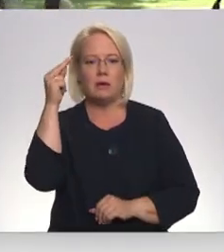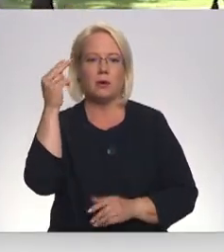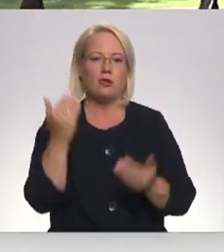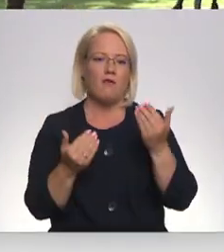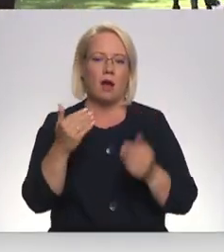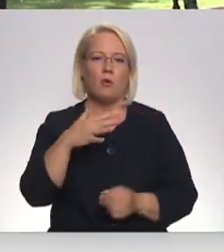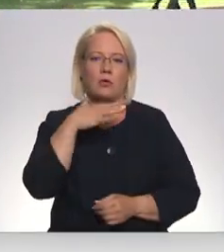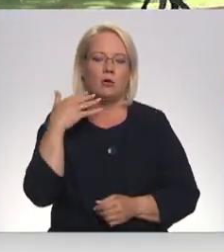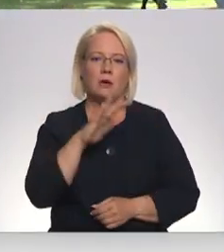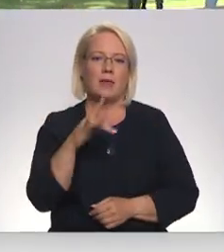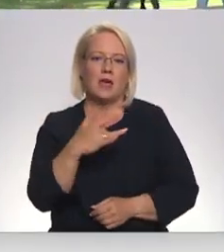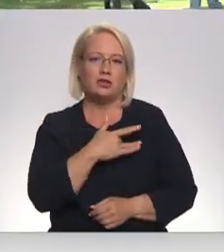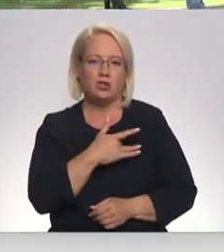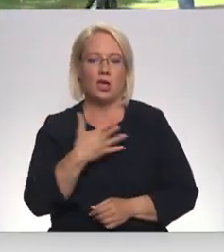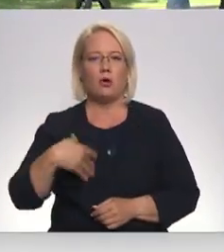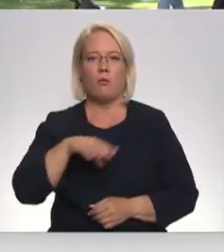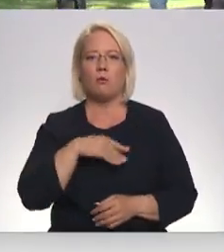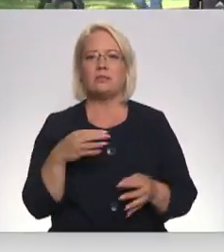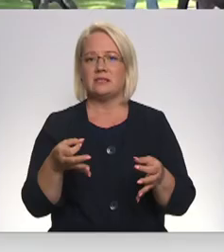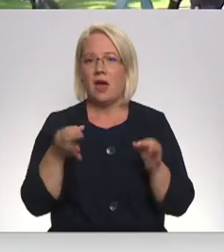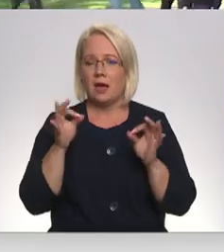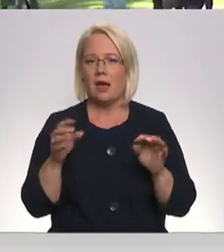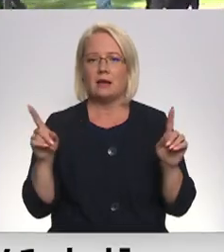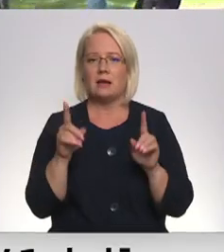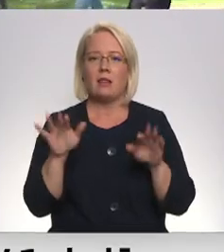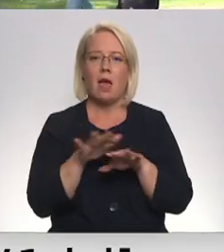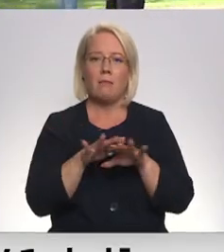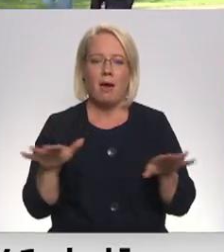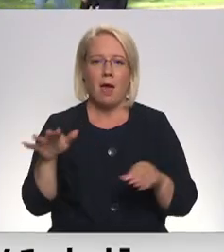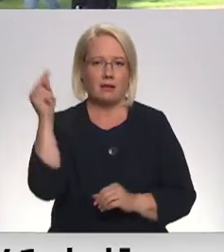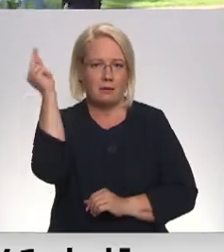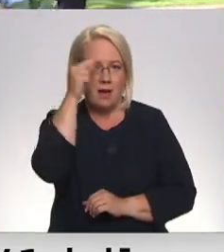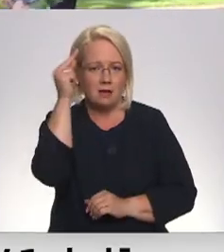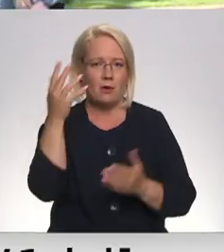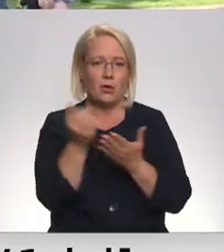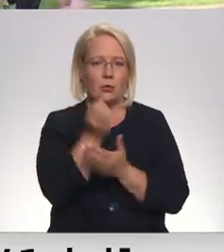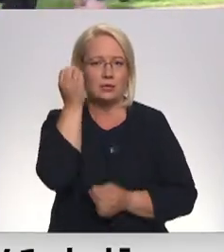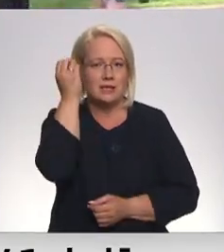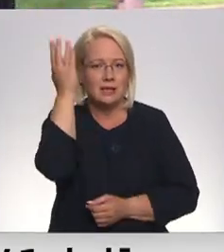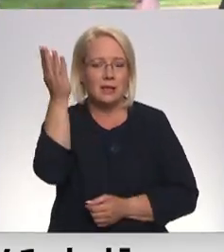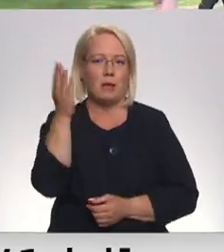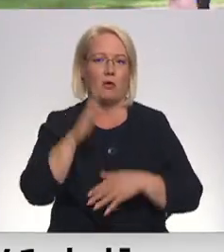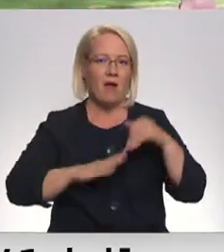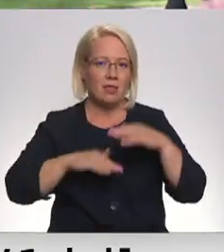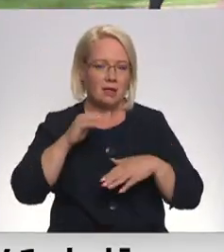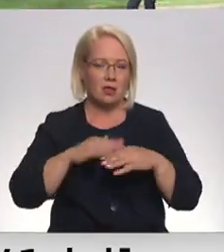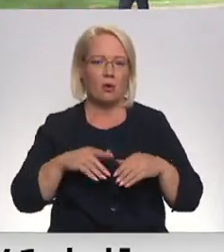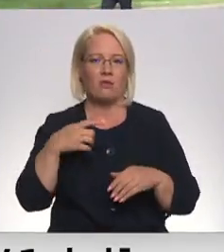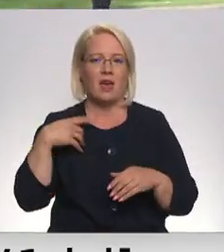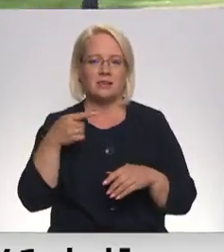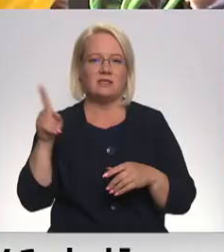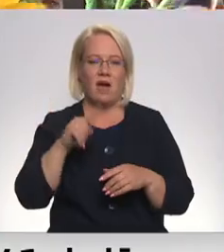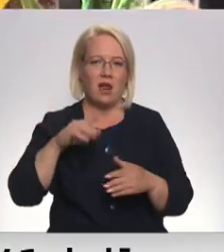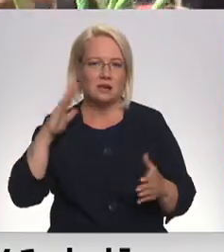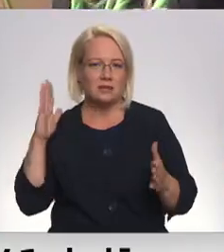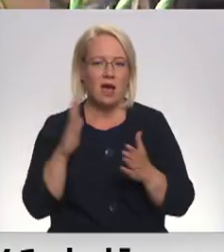varbūt daudziem tā nešķiet, bet mums tiešām svarīgākais ir tomēr, lai bērni iegūst izglītību un iegūst kvalitīvu viņu. Un tam mums nāksies, protams, vairāk saraut un to visu